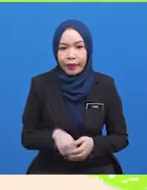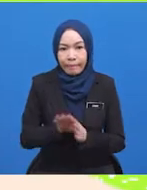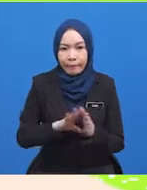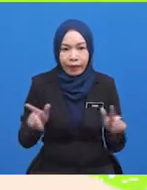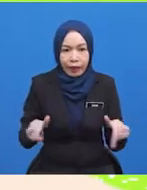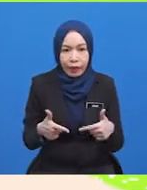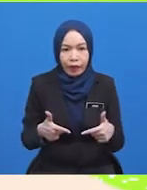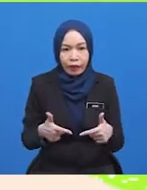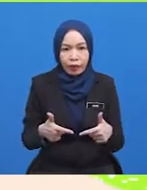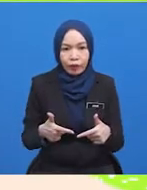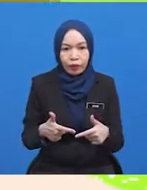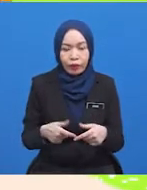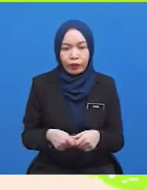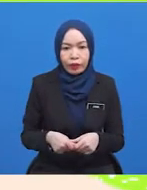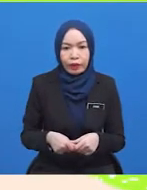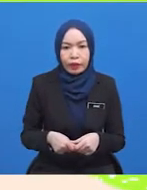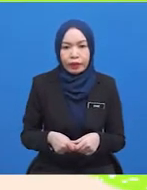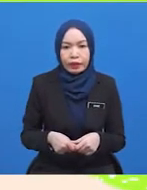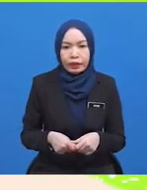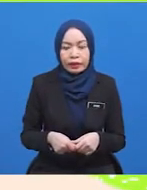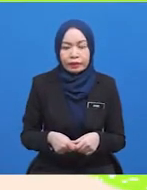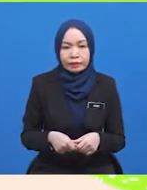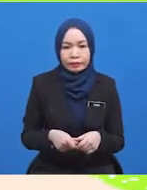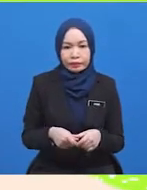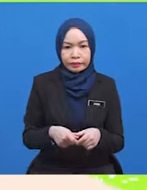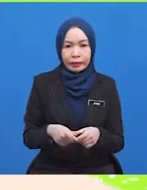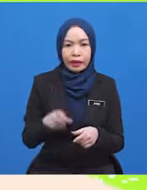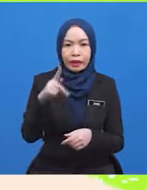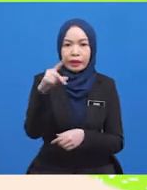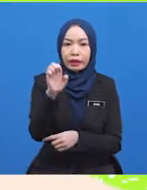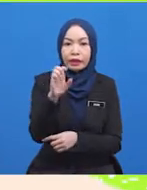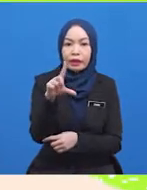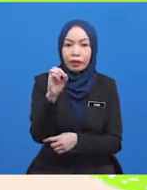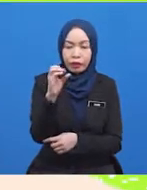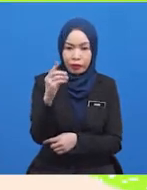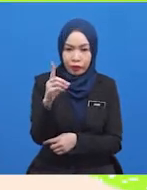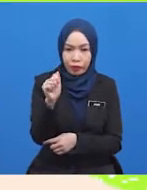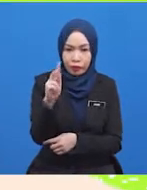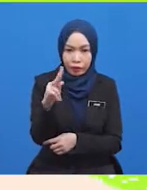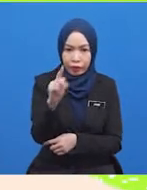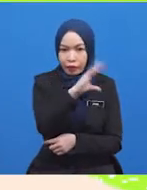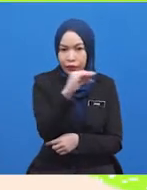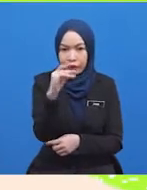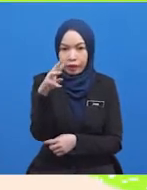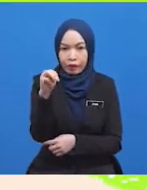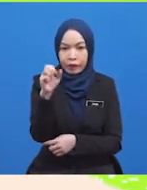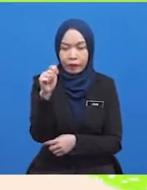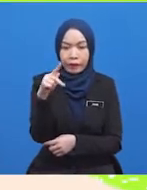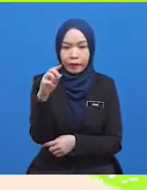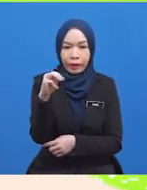berlaku apabila kelodak dan lempung dimendapkan oleh air sungai